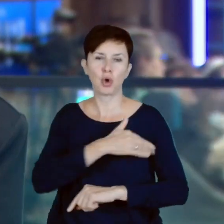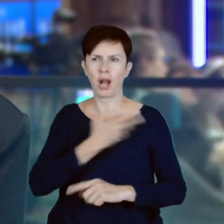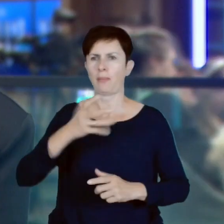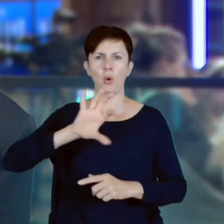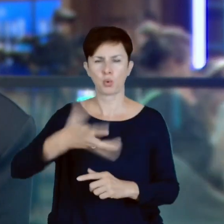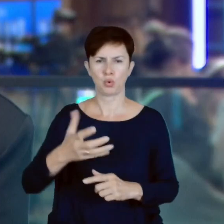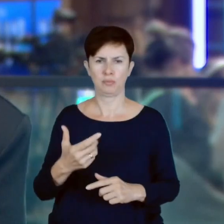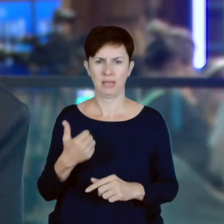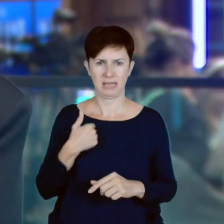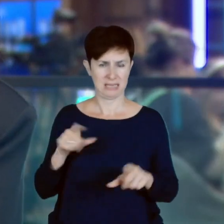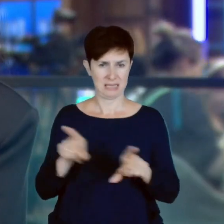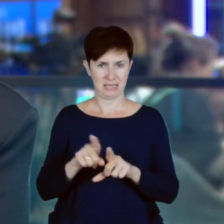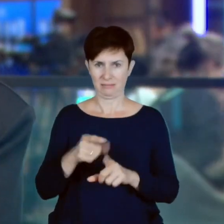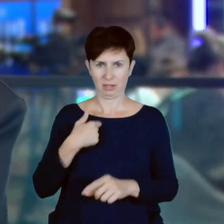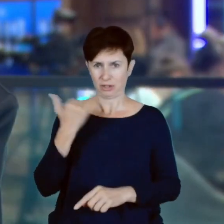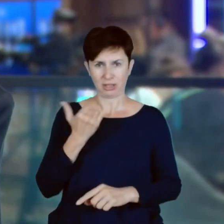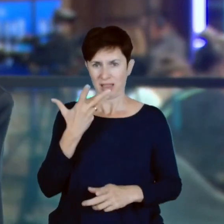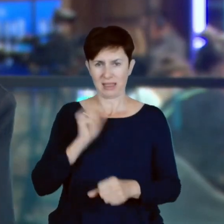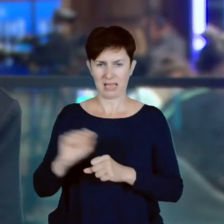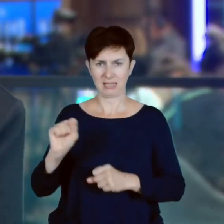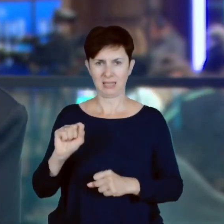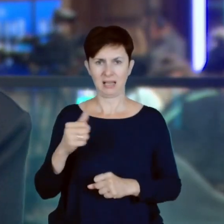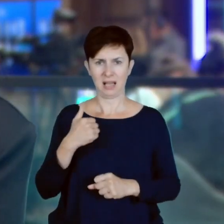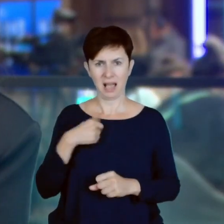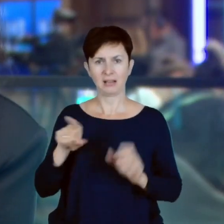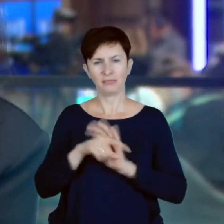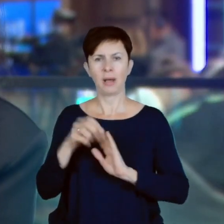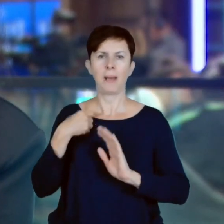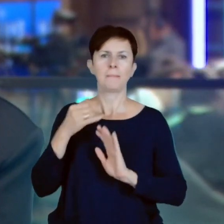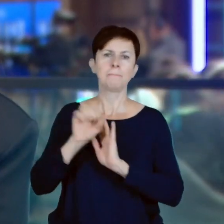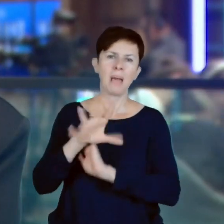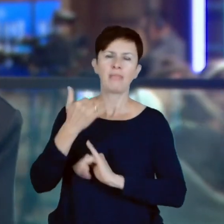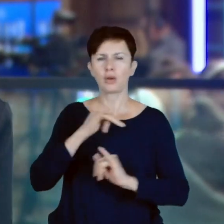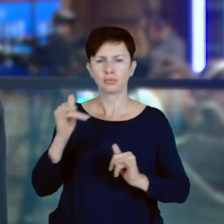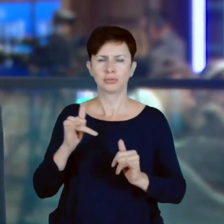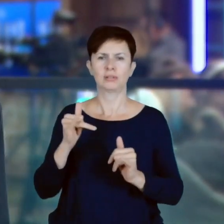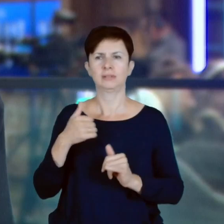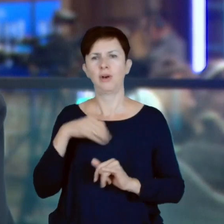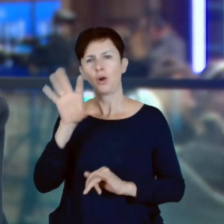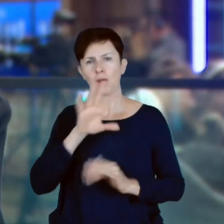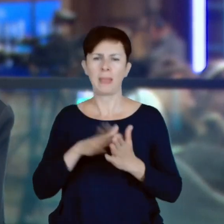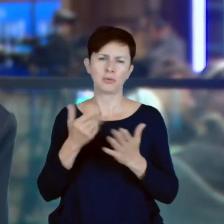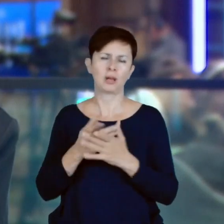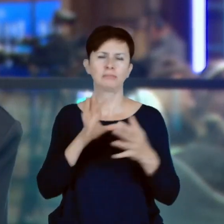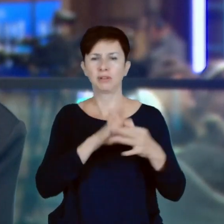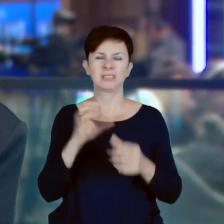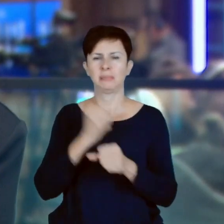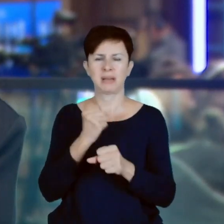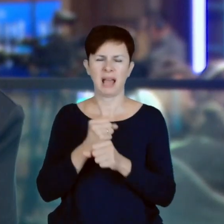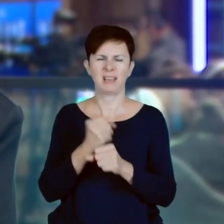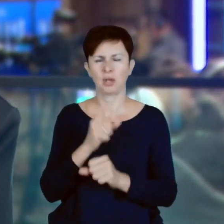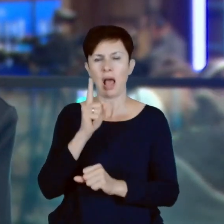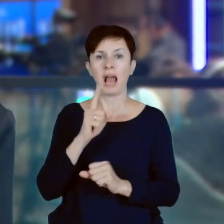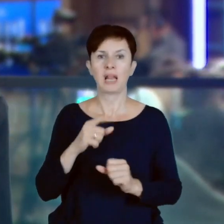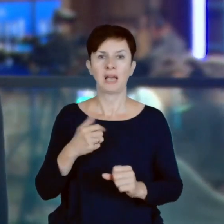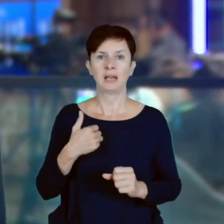już dzieckiem, prawda, też jestem na pewnych mediach społecznościowych, bo muszę ze względu na pracę, prawda, więc my wszyscy to mamy i to ten strach przed